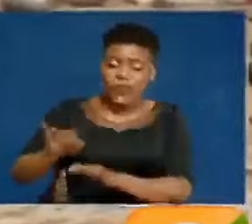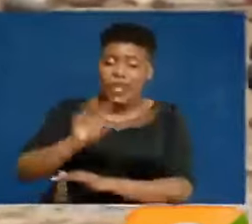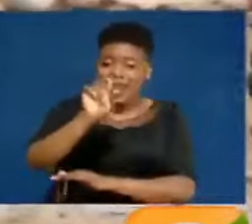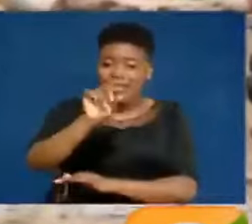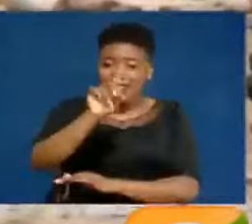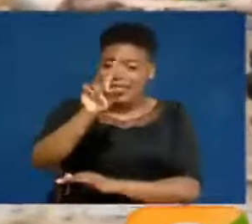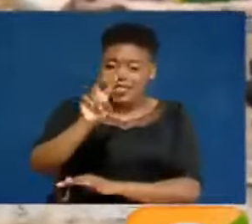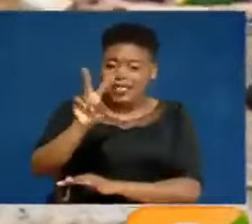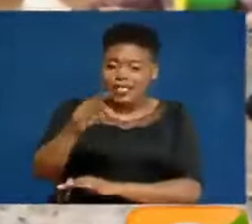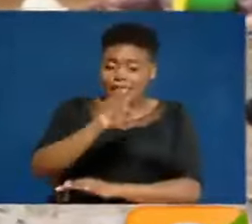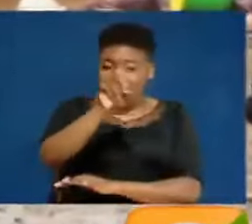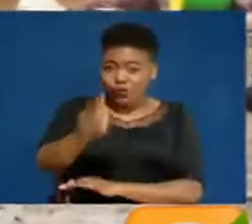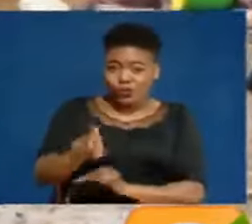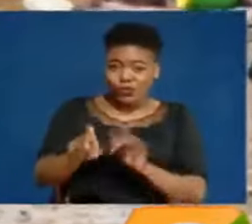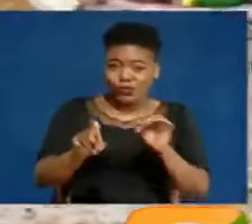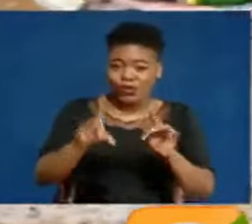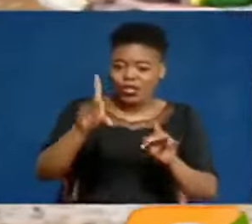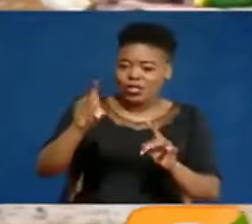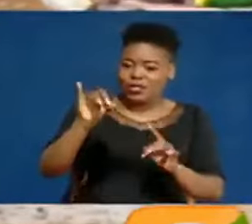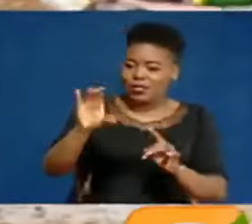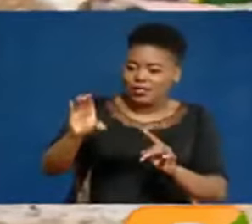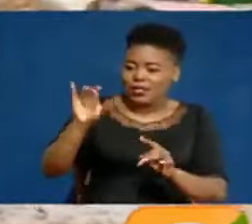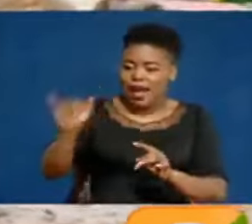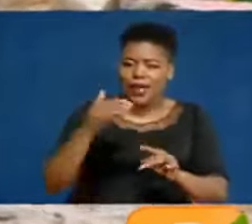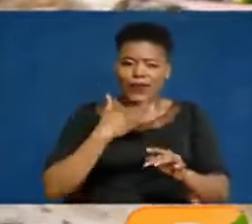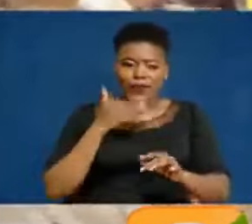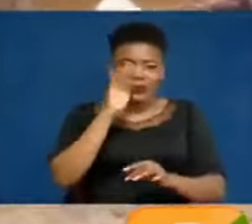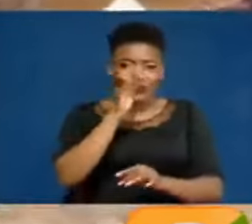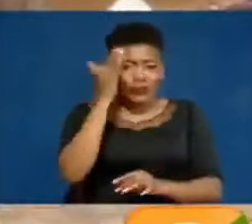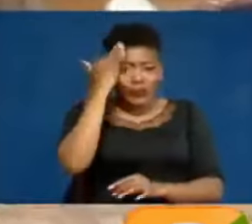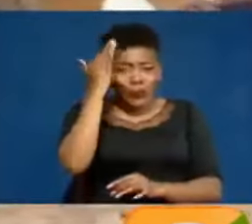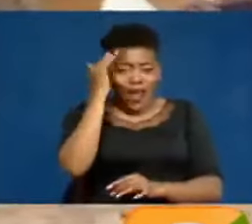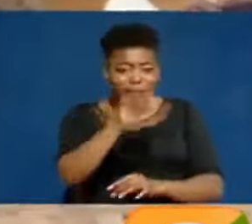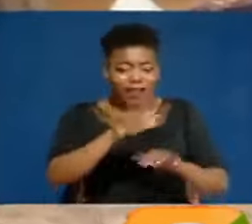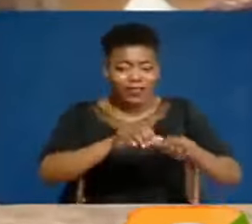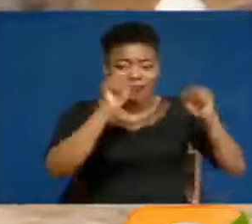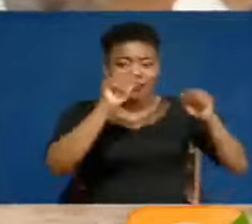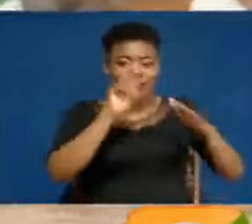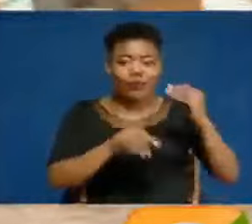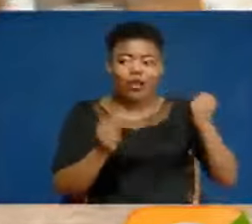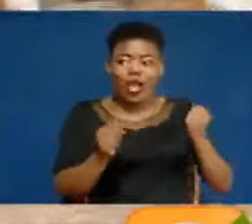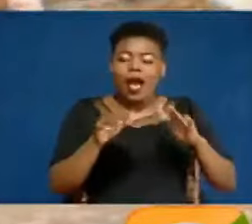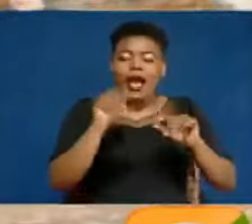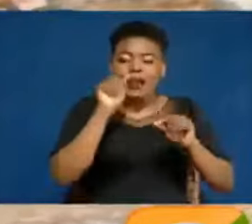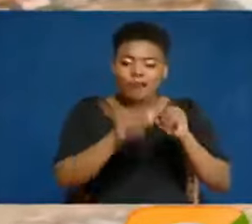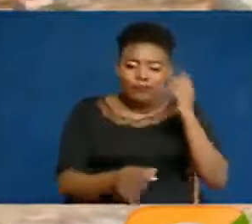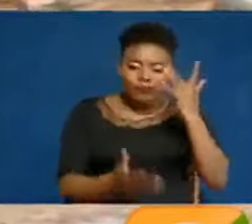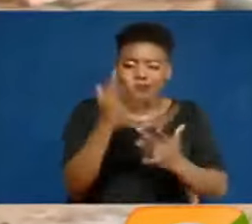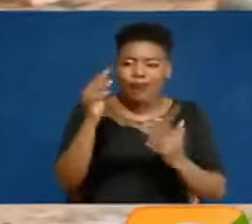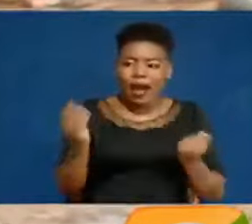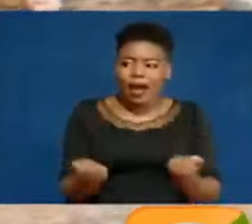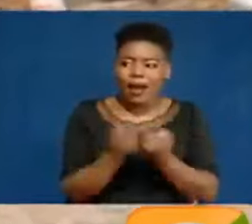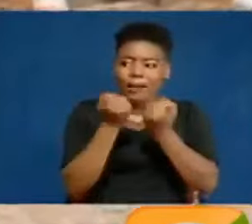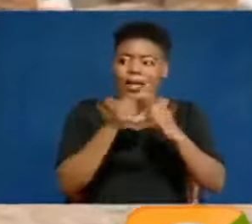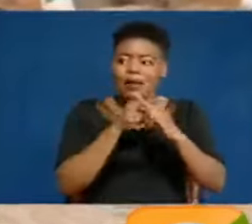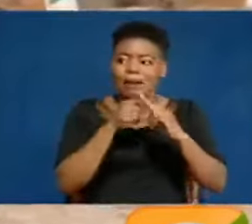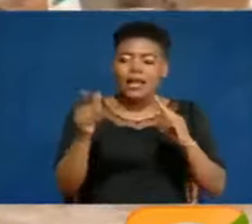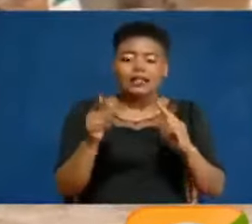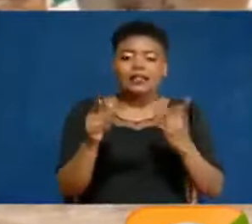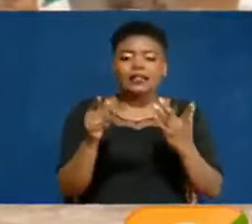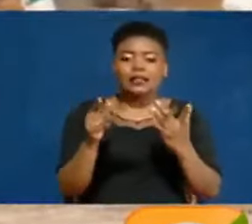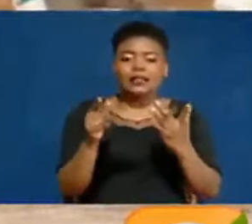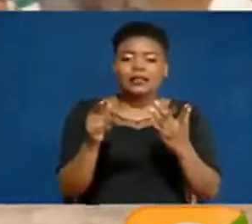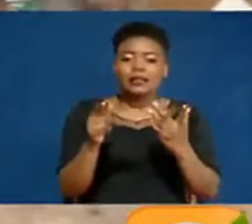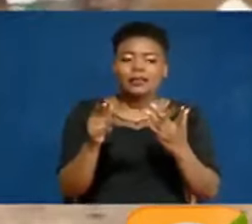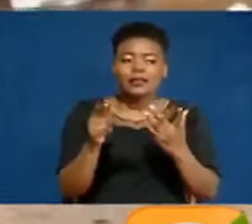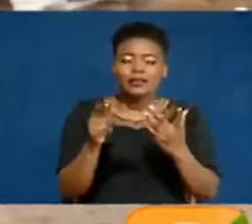wa upelelezi wanatarajiwa kukitegua ni vipi moto huo mkubwa ulitokea ilhali mitambo